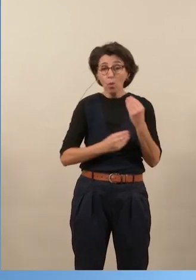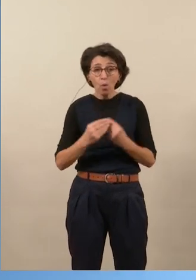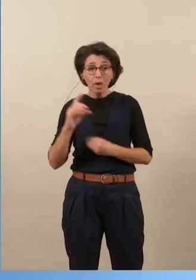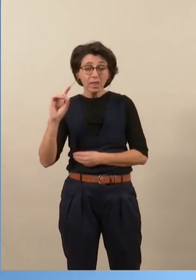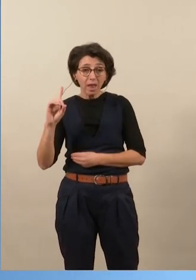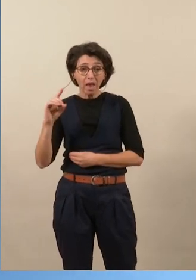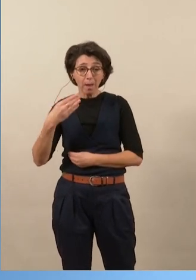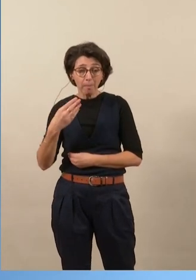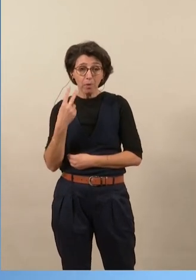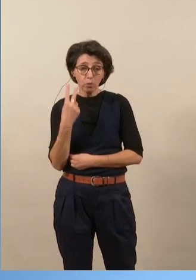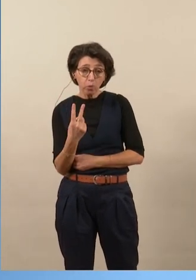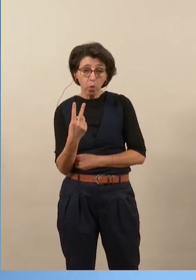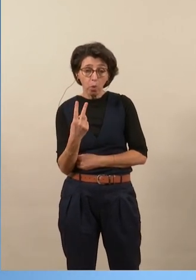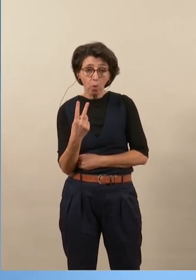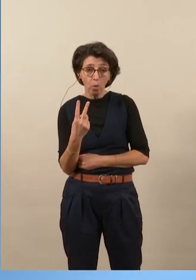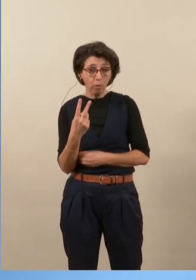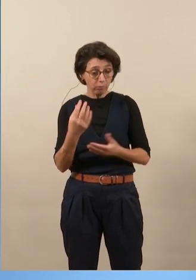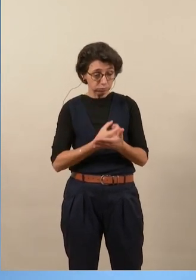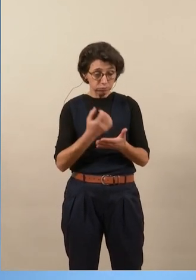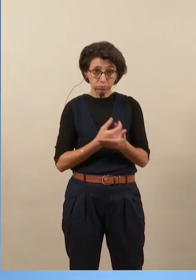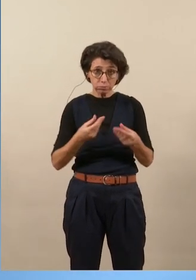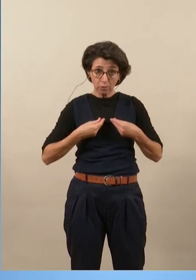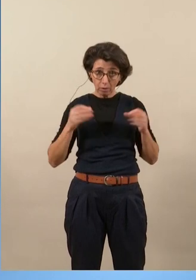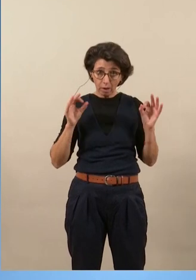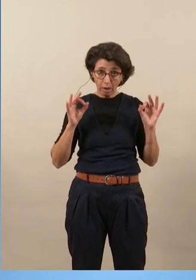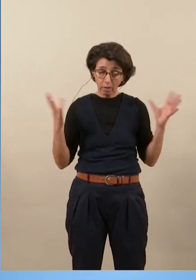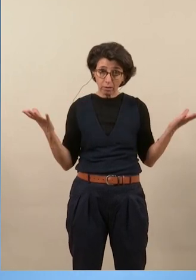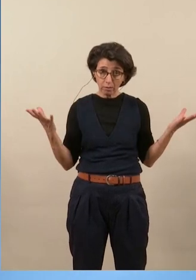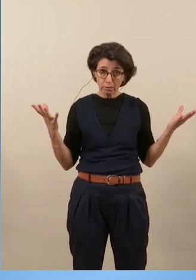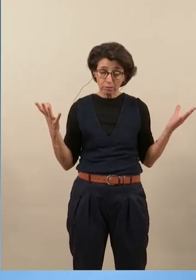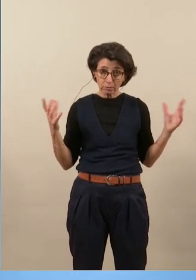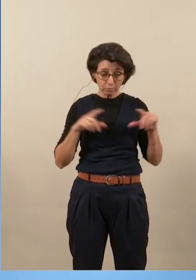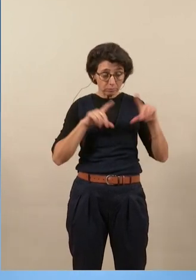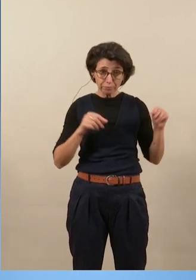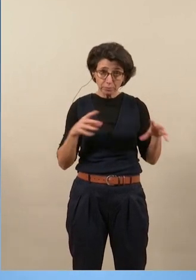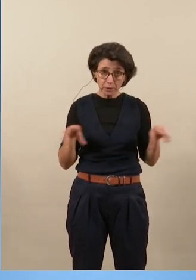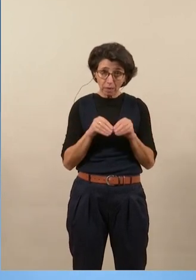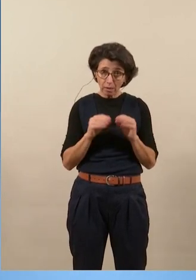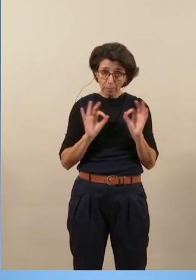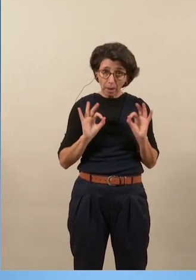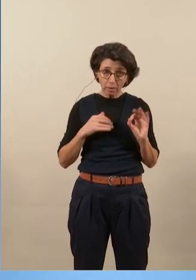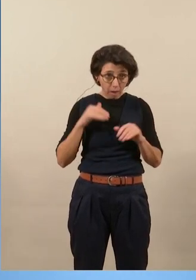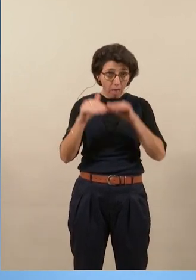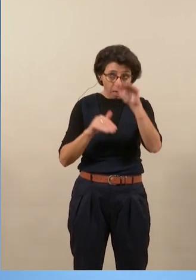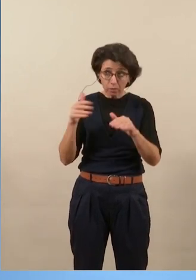DM2 vous nous avez pas fourni une note de synthèse malgré nos